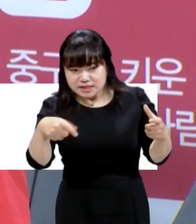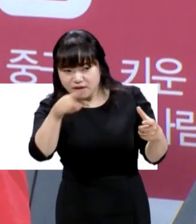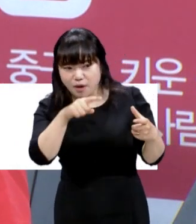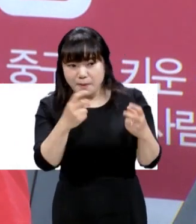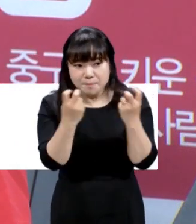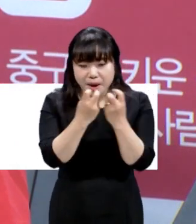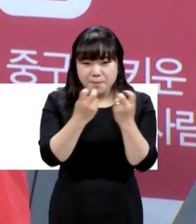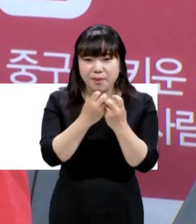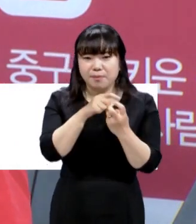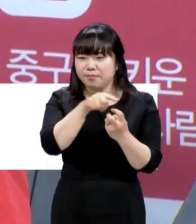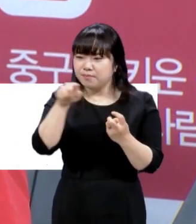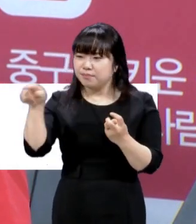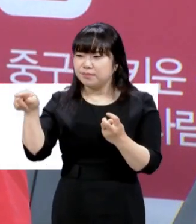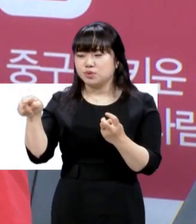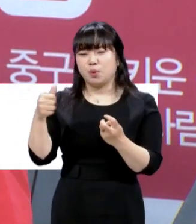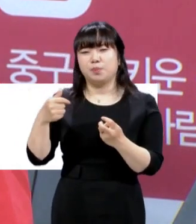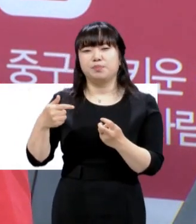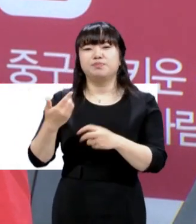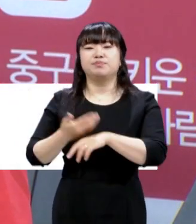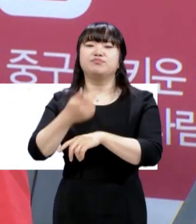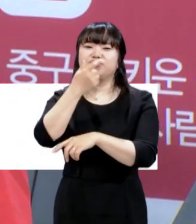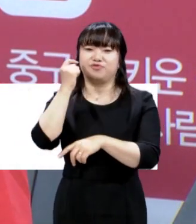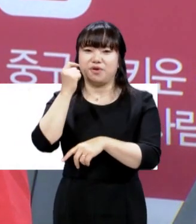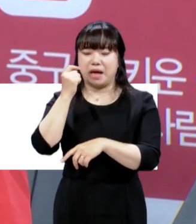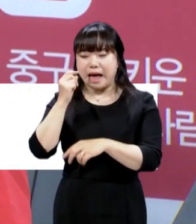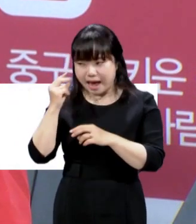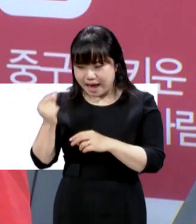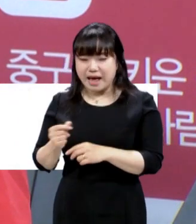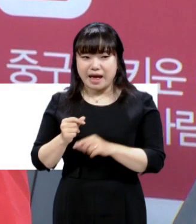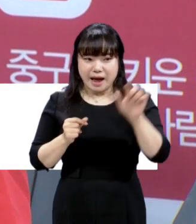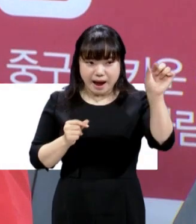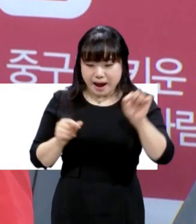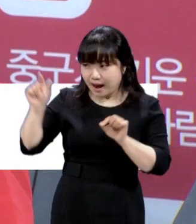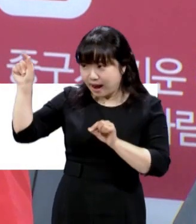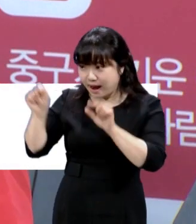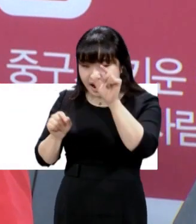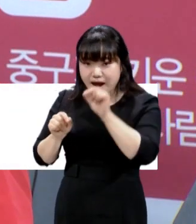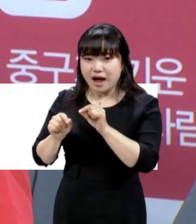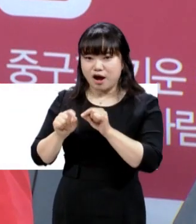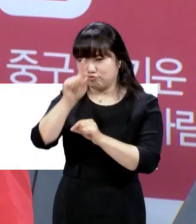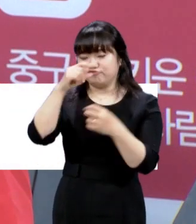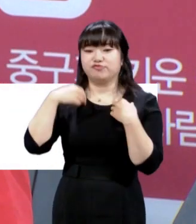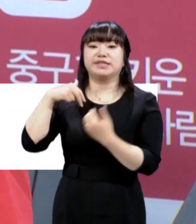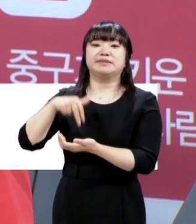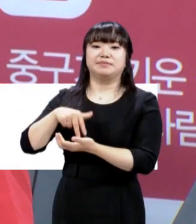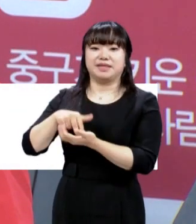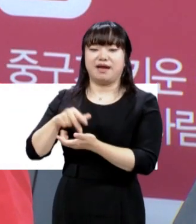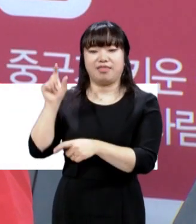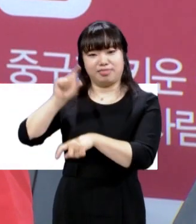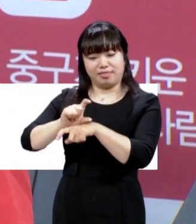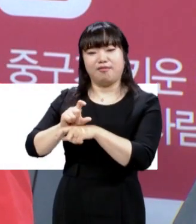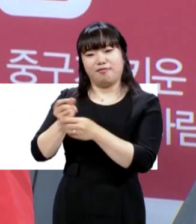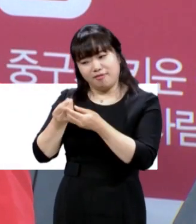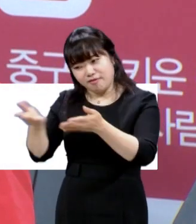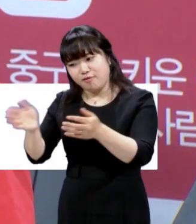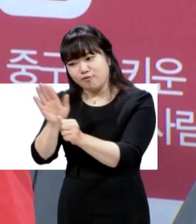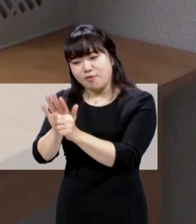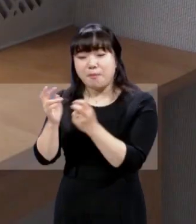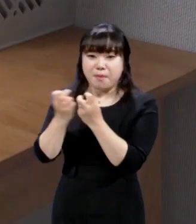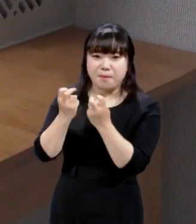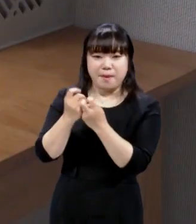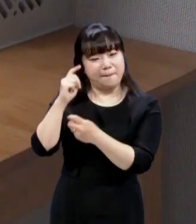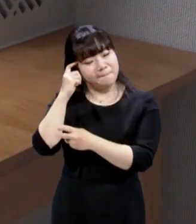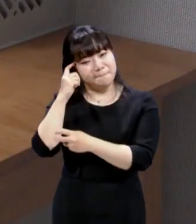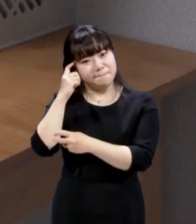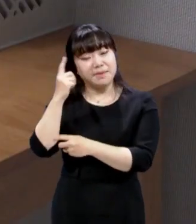컨텐츠들이 좀 부족하기 때문에 그런 것들을 구청에서 좀 어떻게 좀 아 보강을 해 줄 수 있는 방법